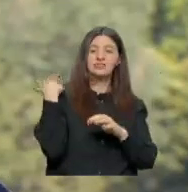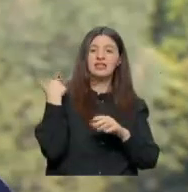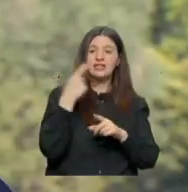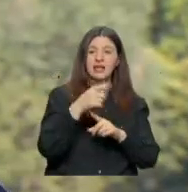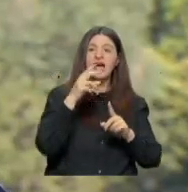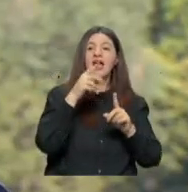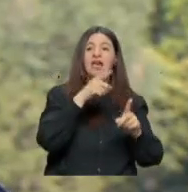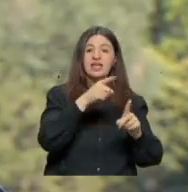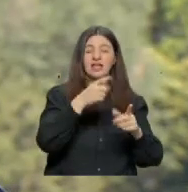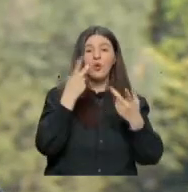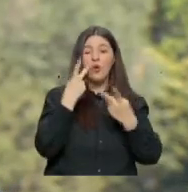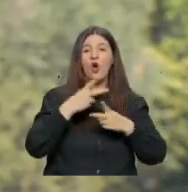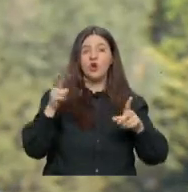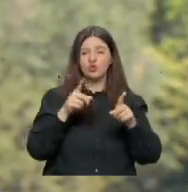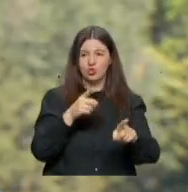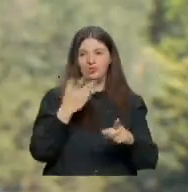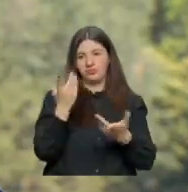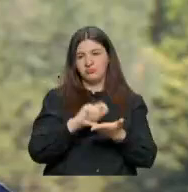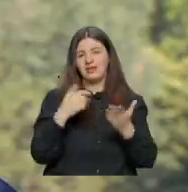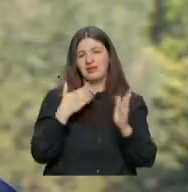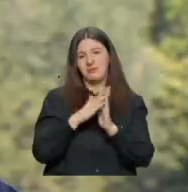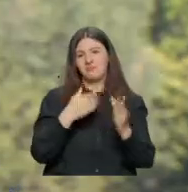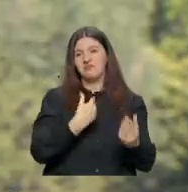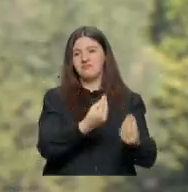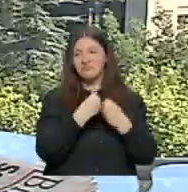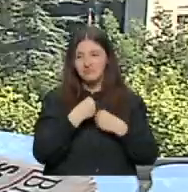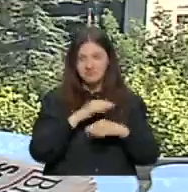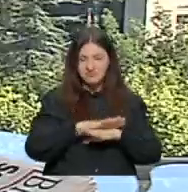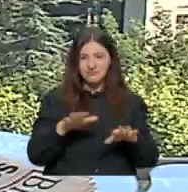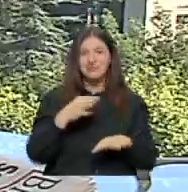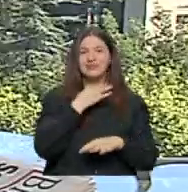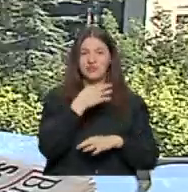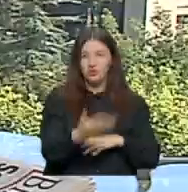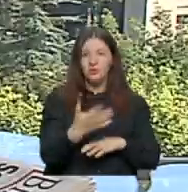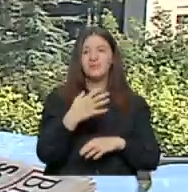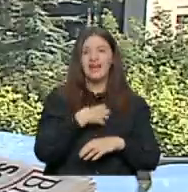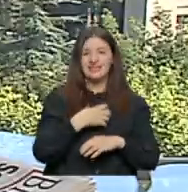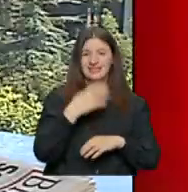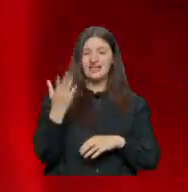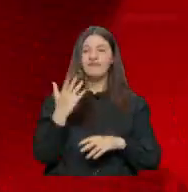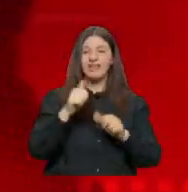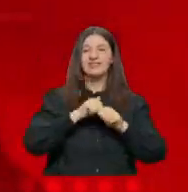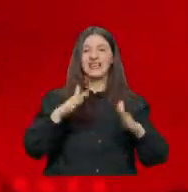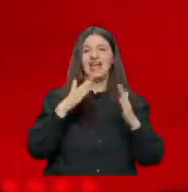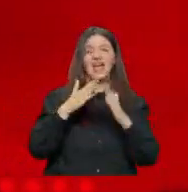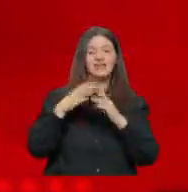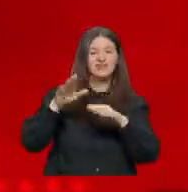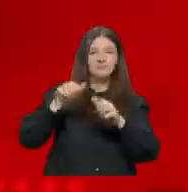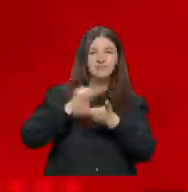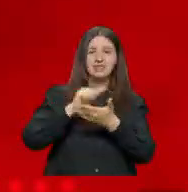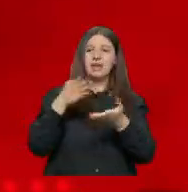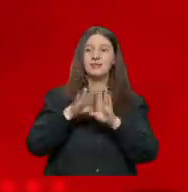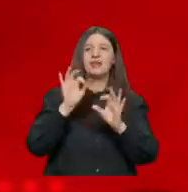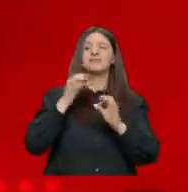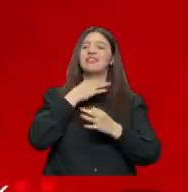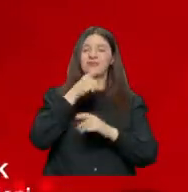ve Hürriyet yeni kitabı bizlere de ulaştı. Teşekkür ediyoruz kendisine ve yayın evine de kapatırken her zamanki